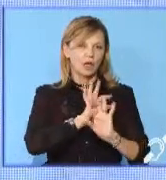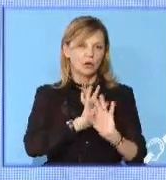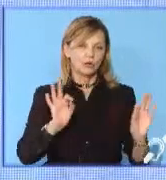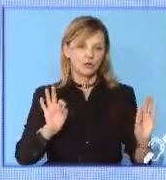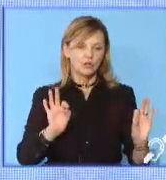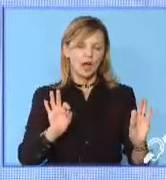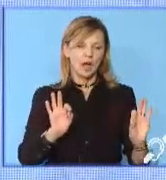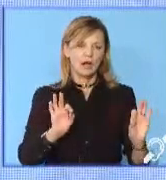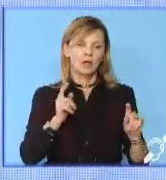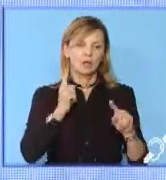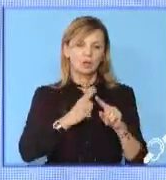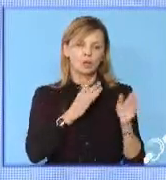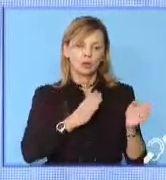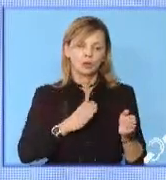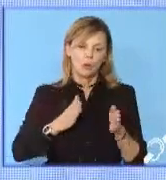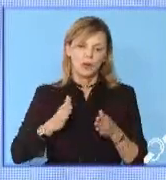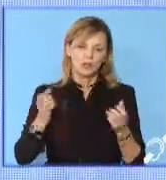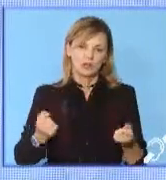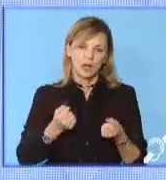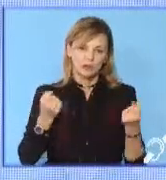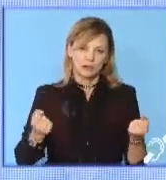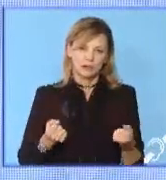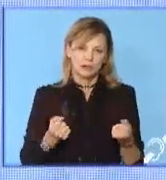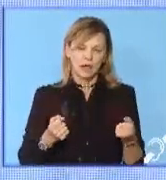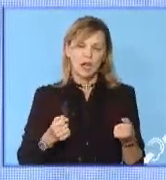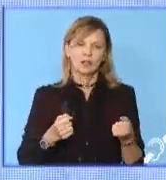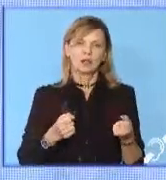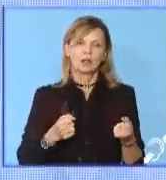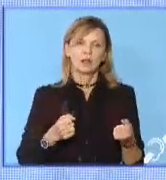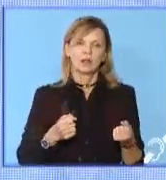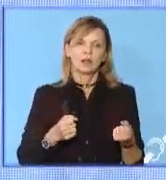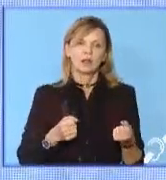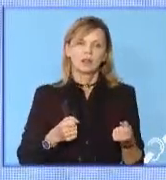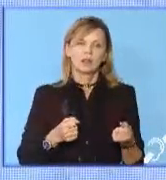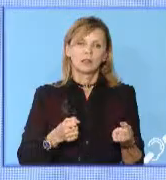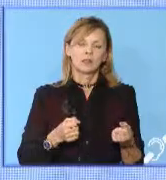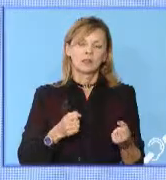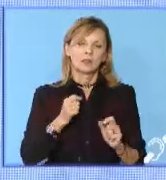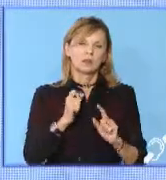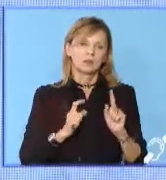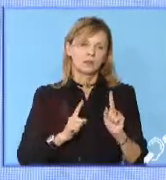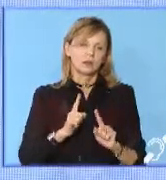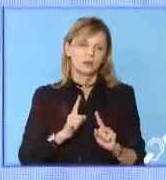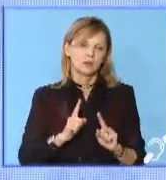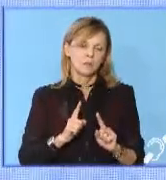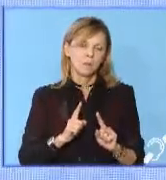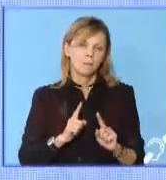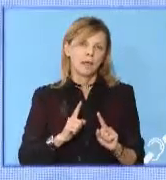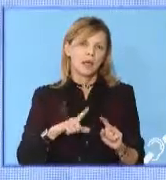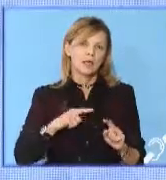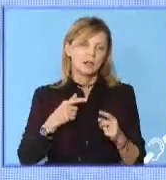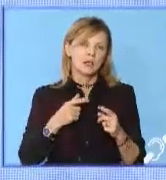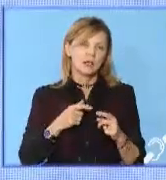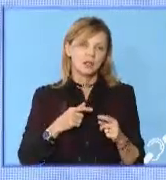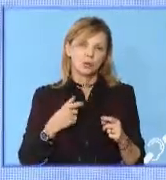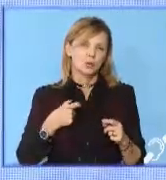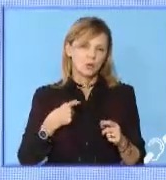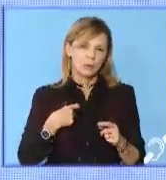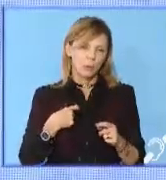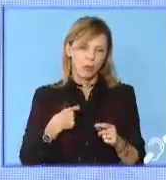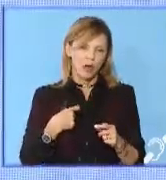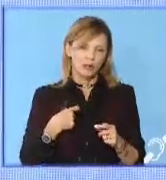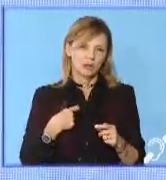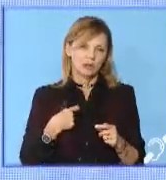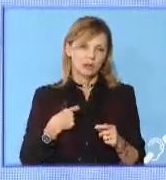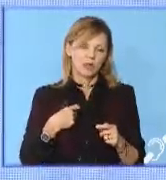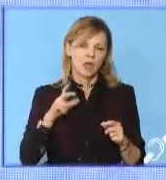pe domenii clare de activitate, orice dezvoltare, fie că vorbim de cea a unui oraș sau unui județ, este imposibilă.